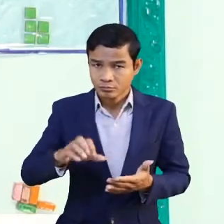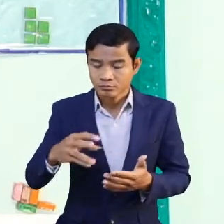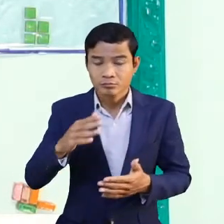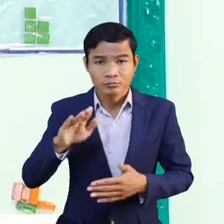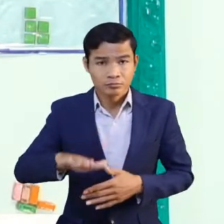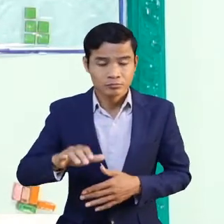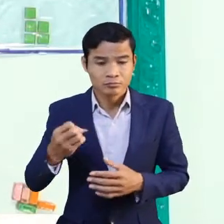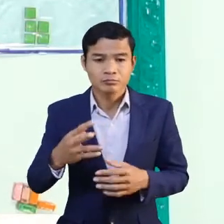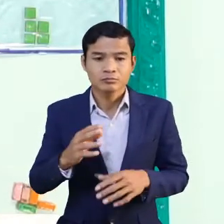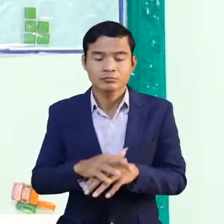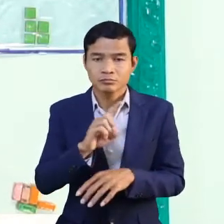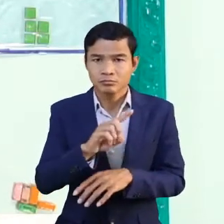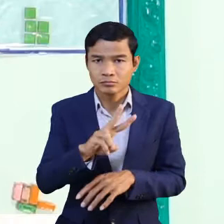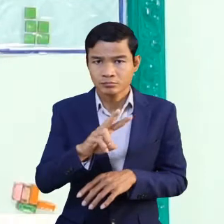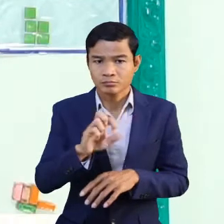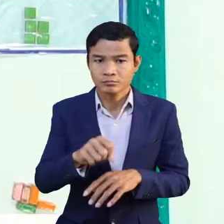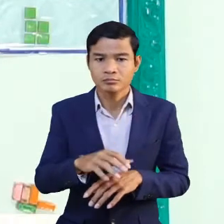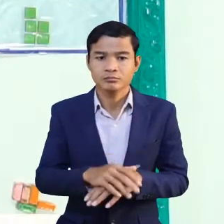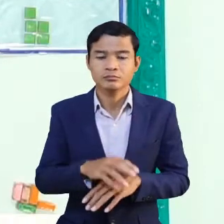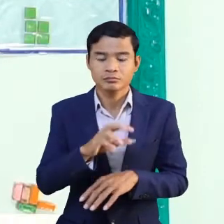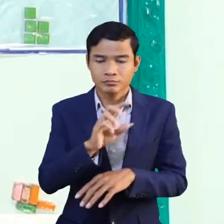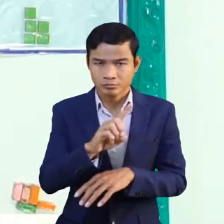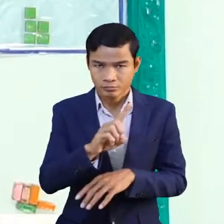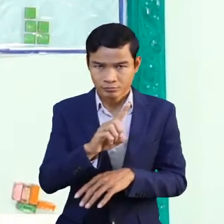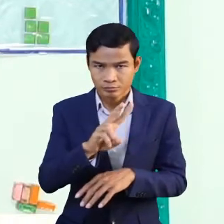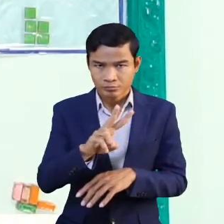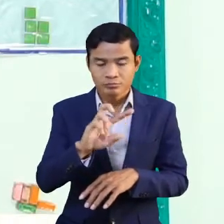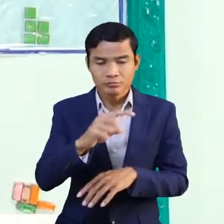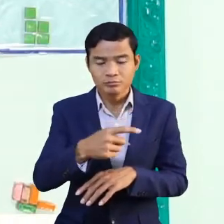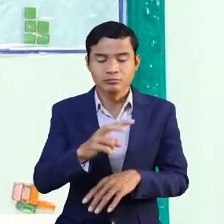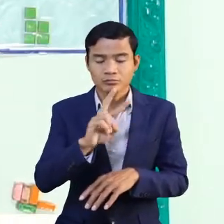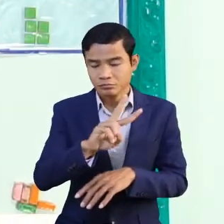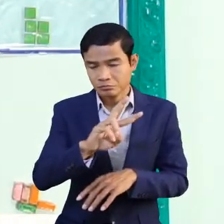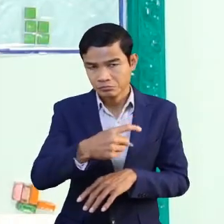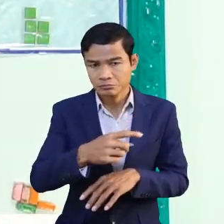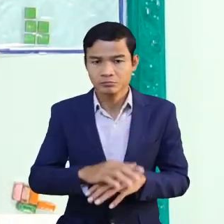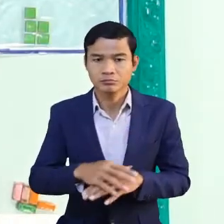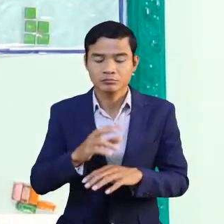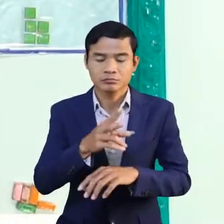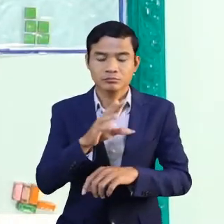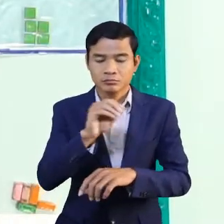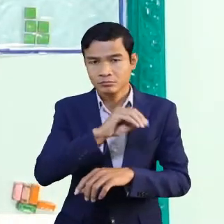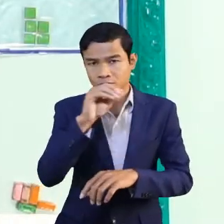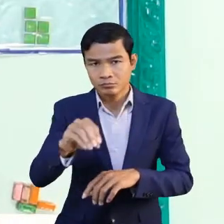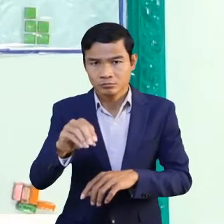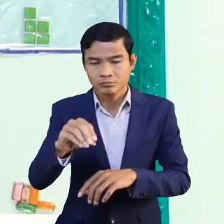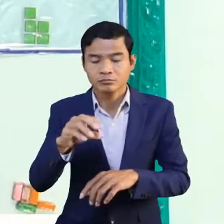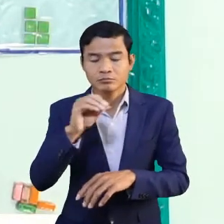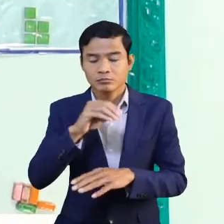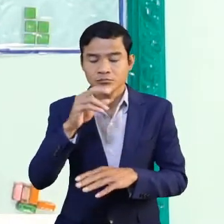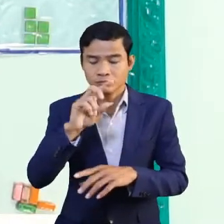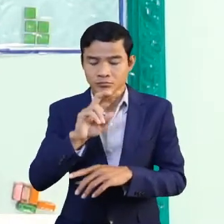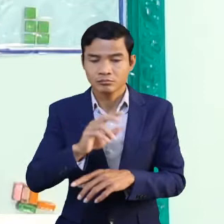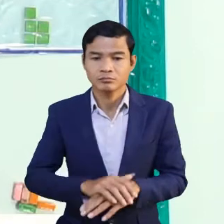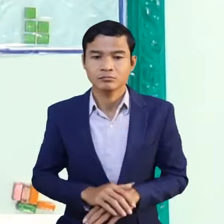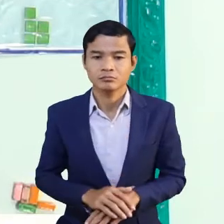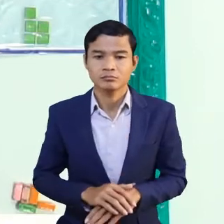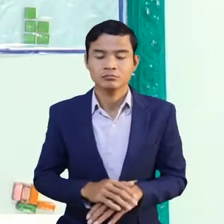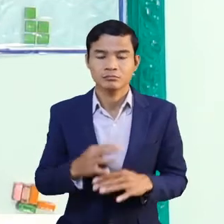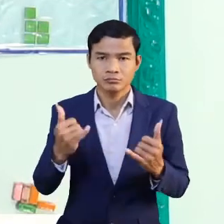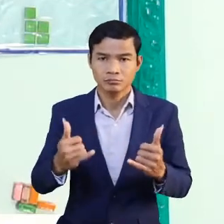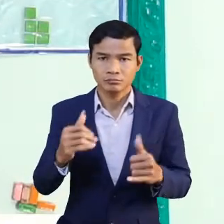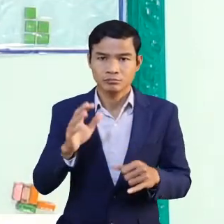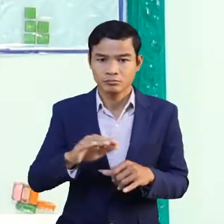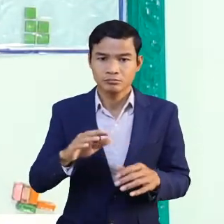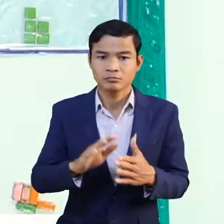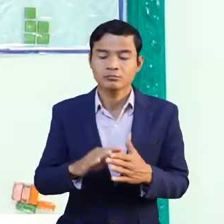ចានោះសល់តែ2ទេ1 2អញ្ចឹងនោះសល់2 2000អញ្ចឹងរបស់ដែលខ្ចីបានចាចំនួនដែលខ្ចីបានដាក់ឡើងនេះណាកូនណាចាឥ